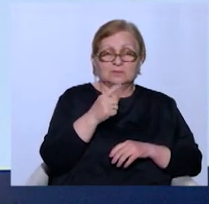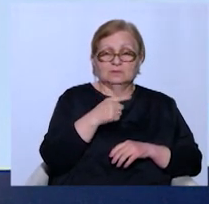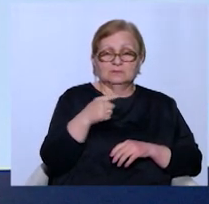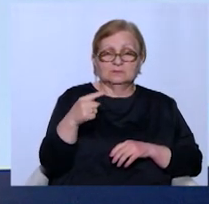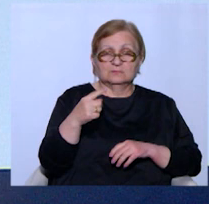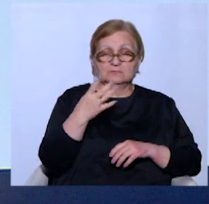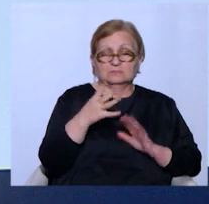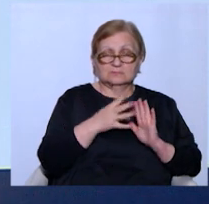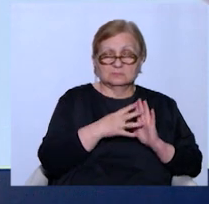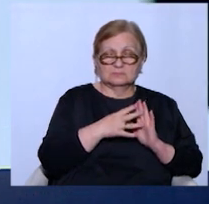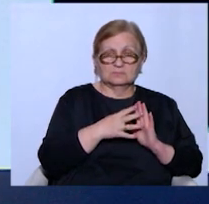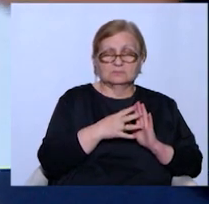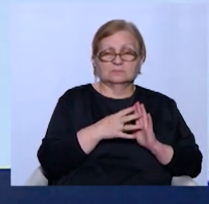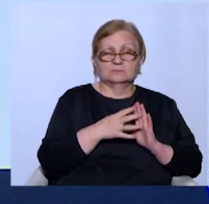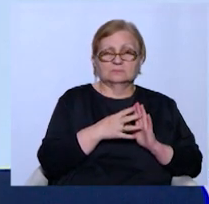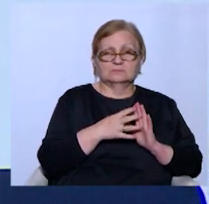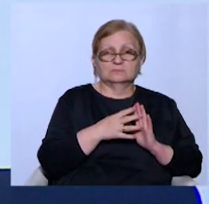51 - 49.